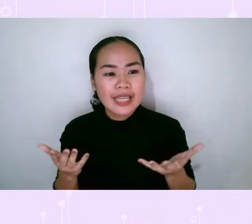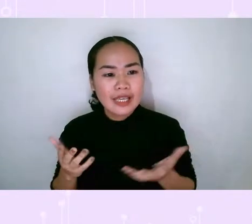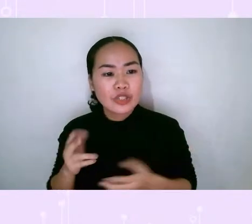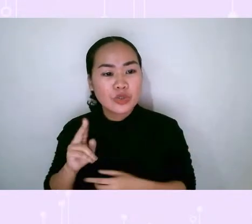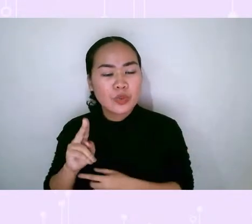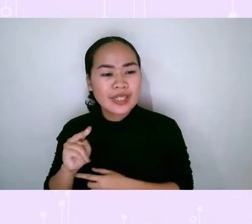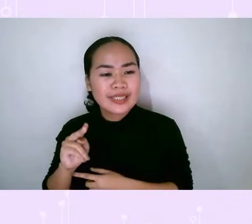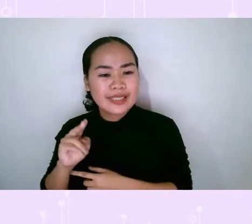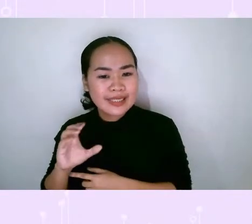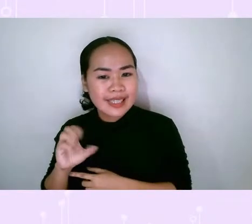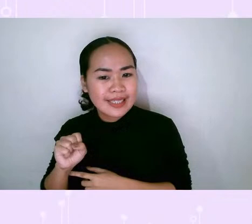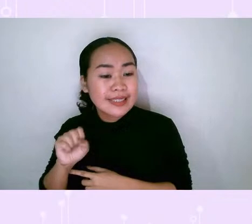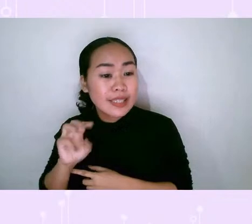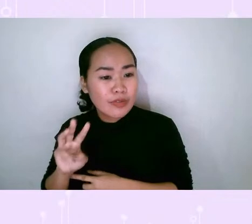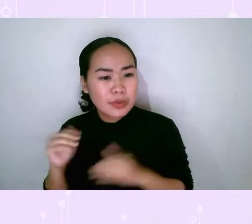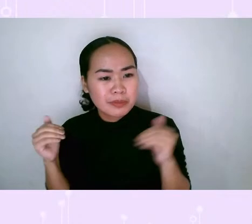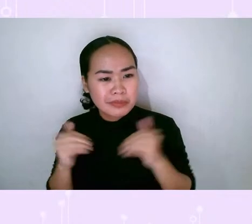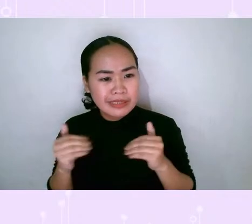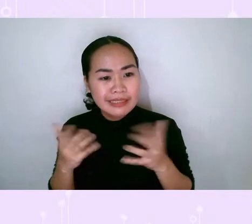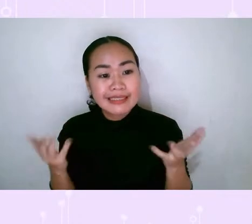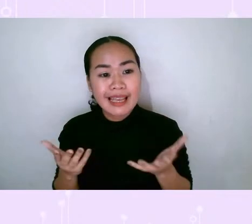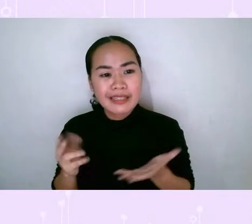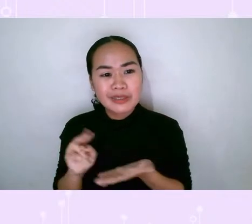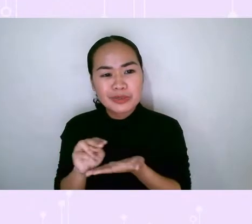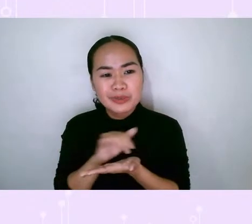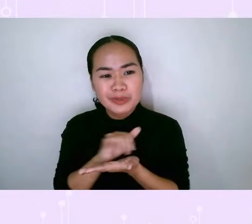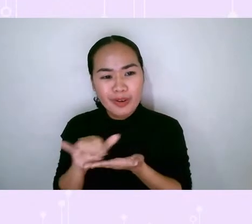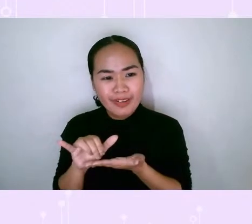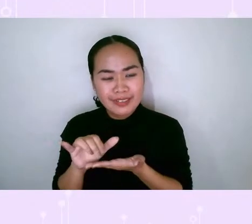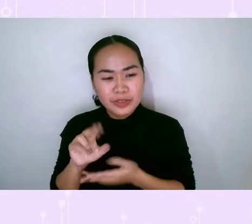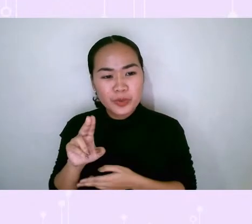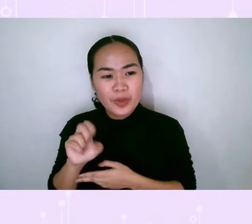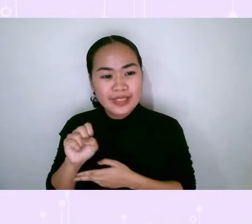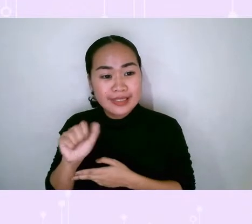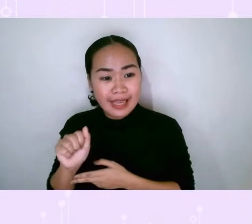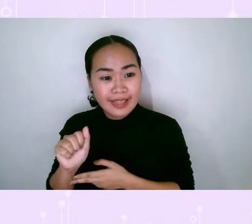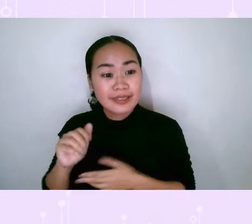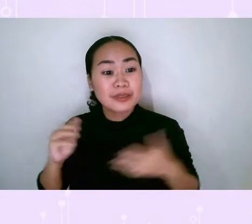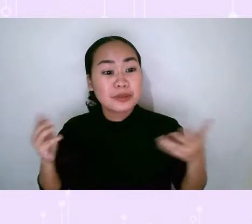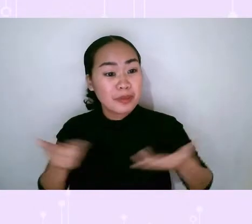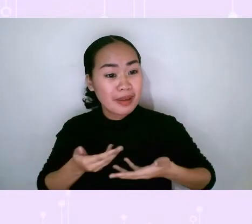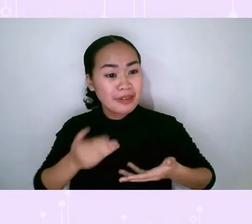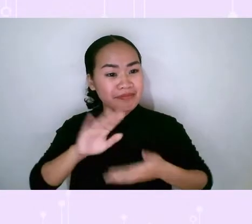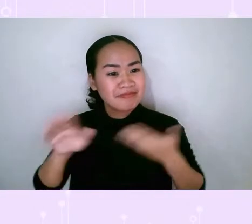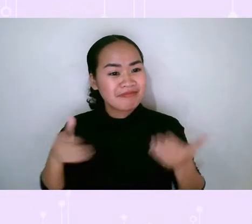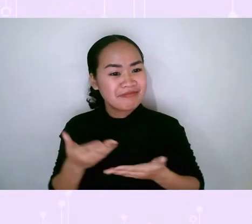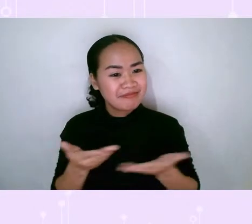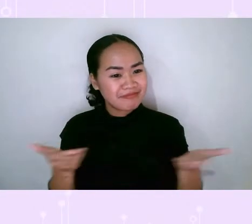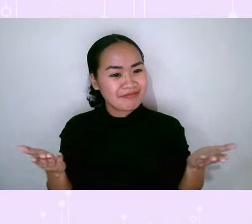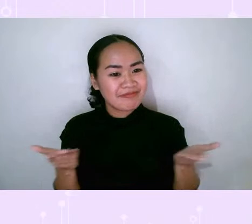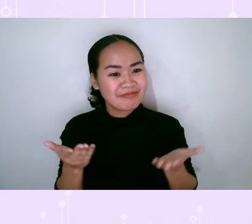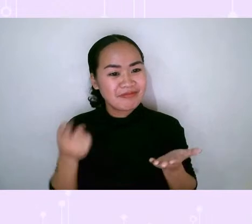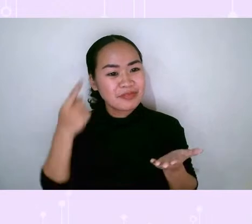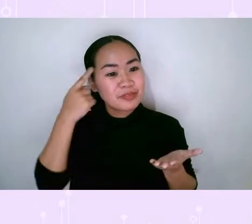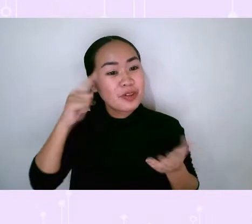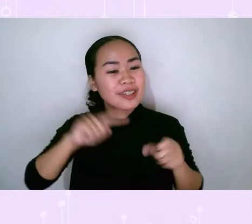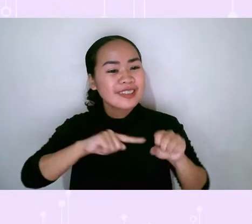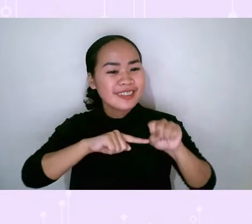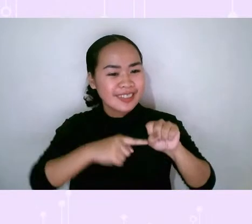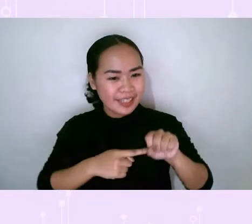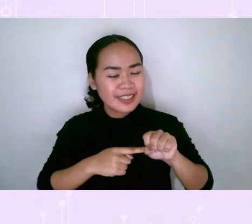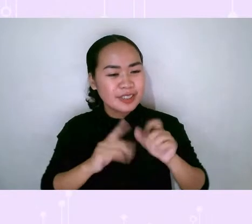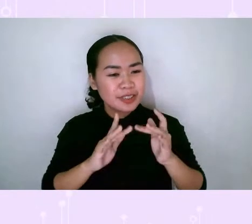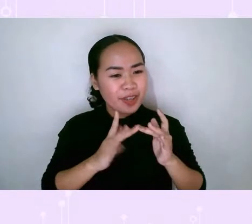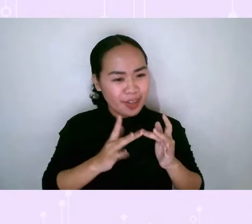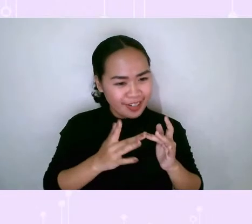UNCSW meeting sa New York City sa USA. Wini-welcome ko po kayo dito sa unang digital